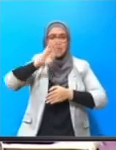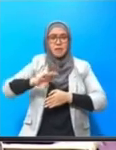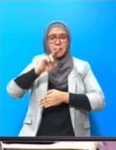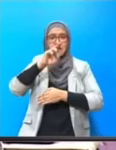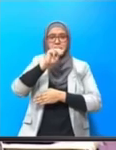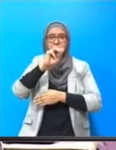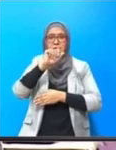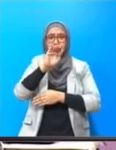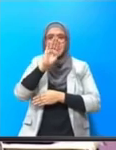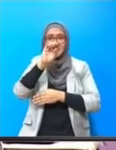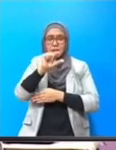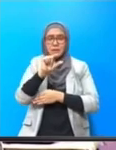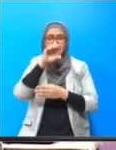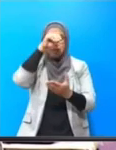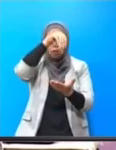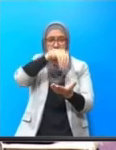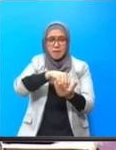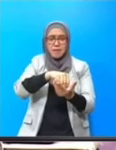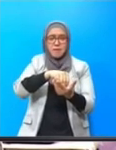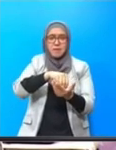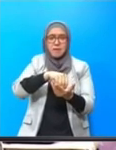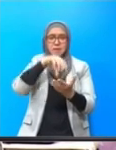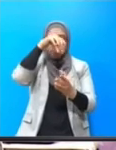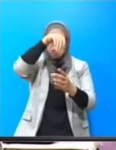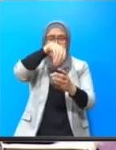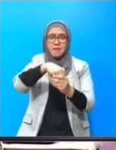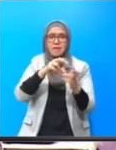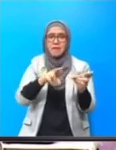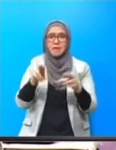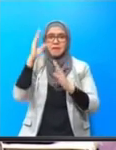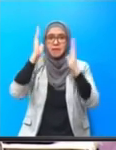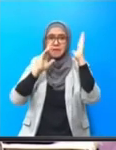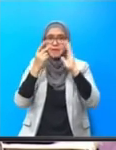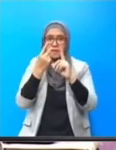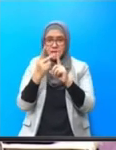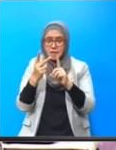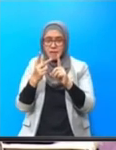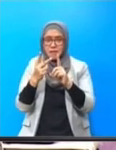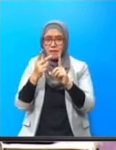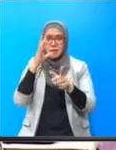rancangan Malaysia ke-12. Kalau tidak dapat rolling plan 1, mungkin